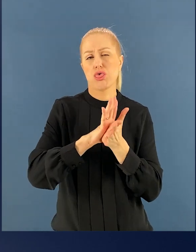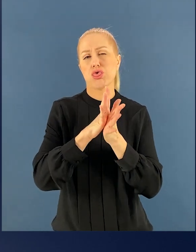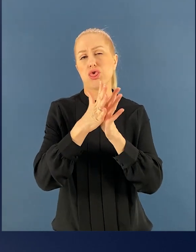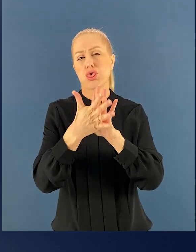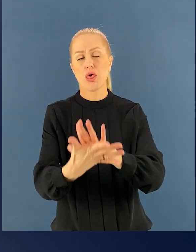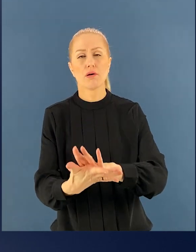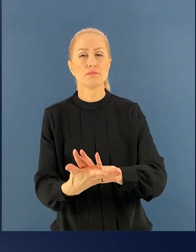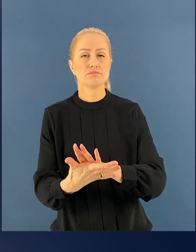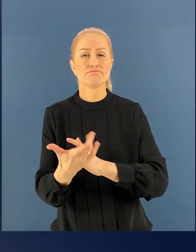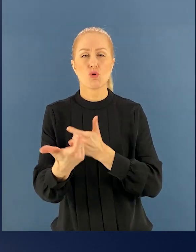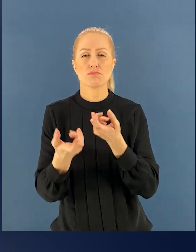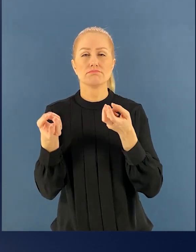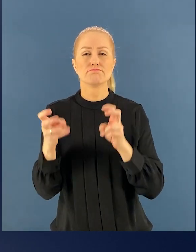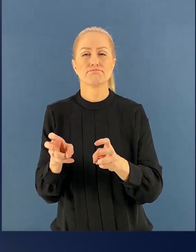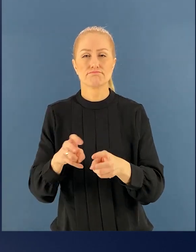Solidarność